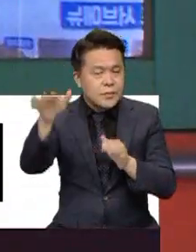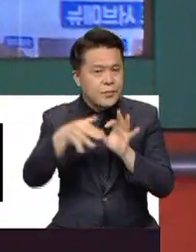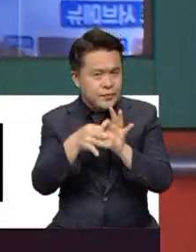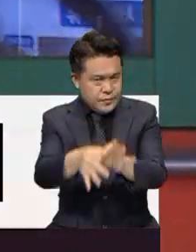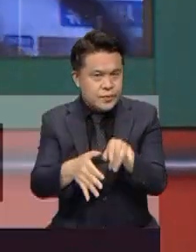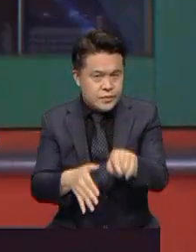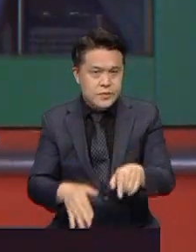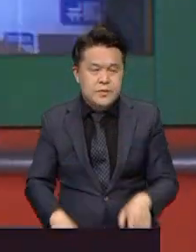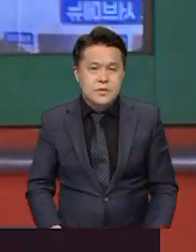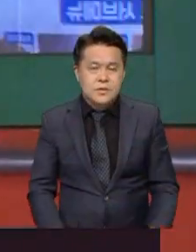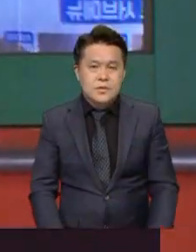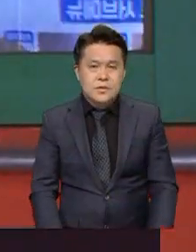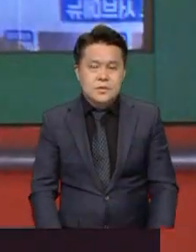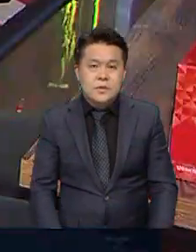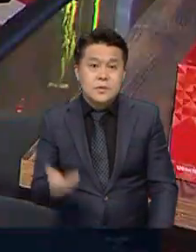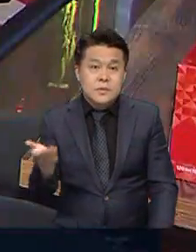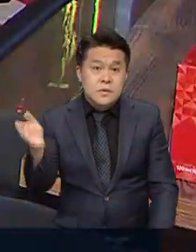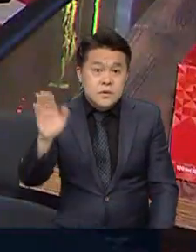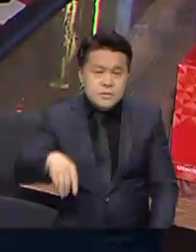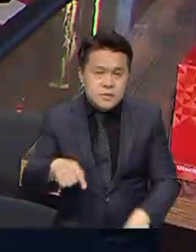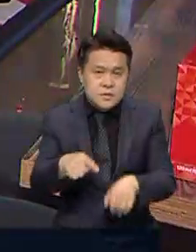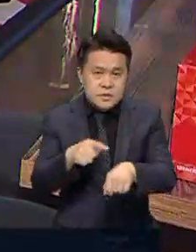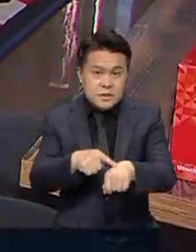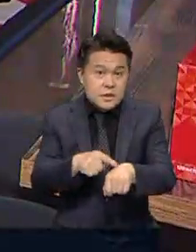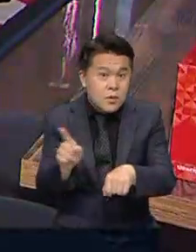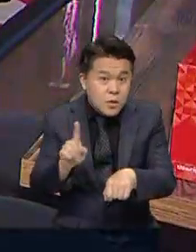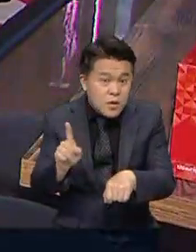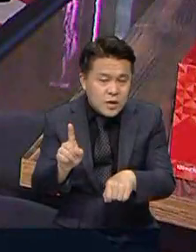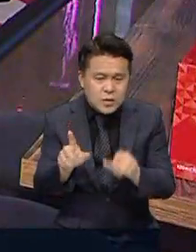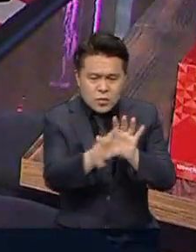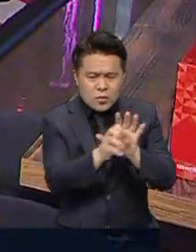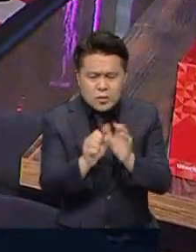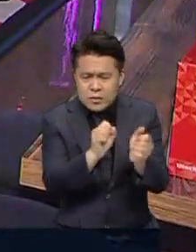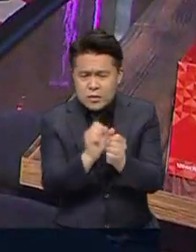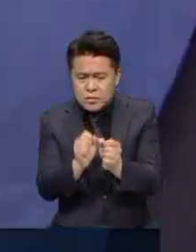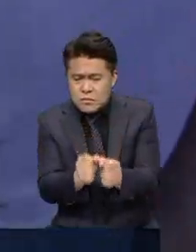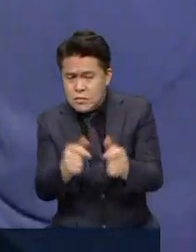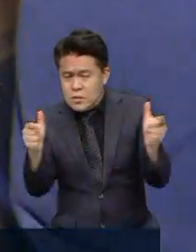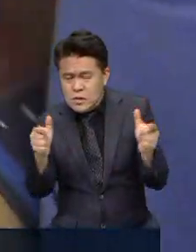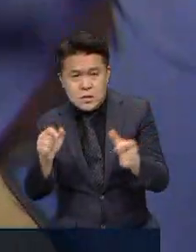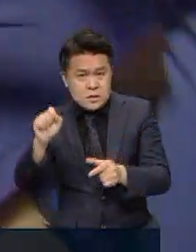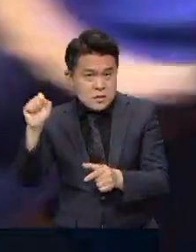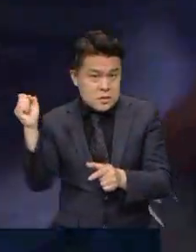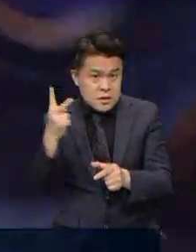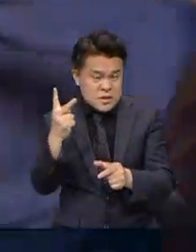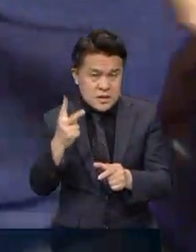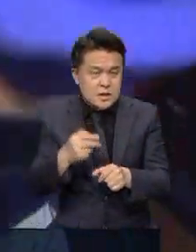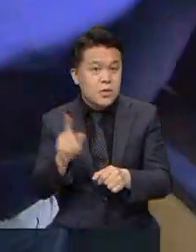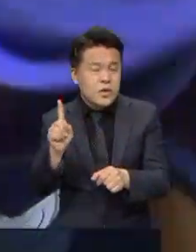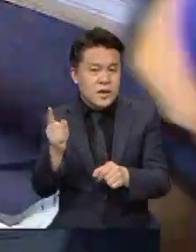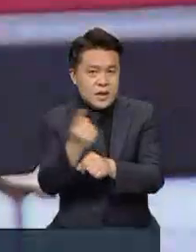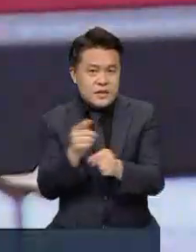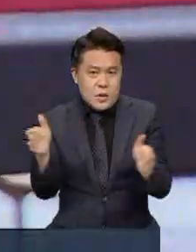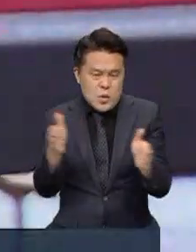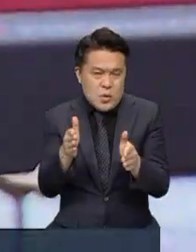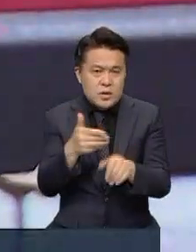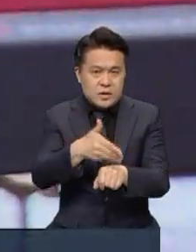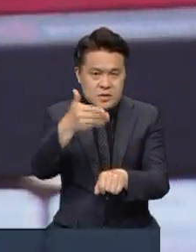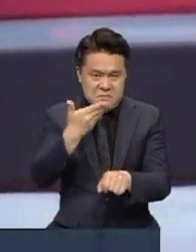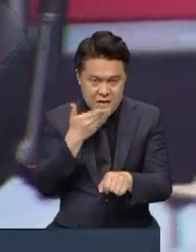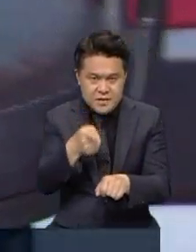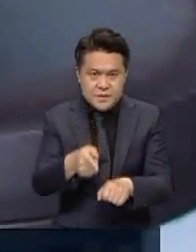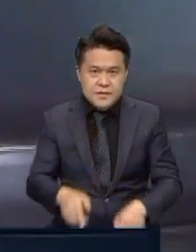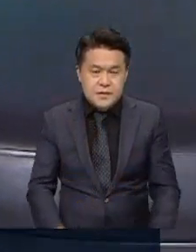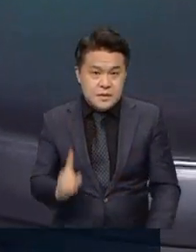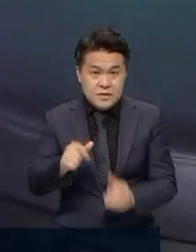유지하기로 했습니다. 다만 영업 제한 시간은 코로나19 확산 상황에 따라 언제든 밤 9시로 되돌아갈 수 있다고